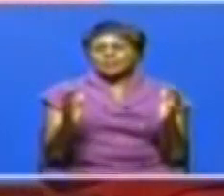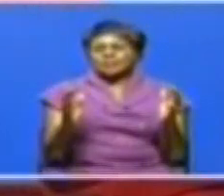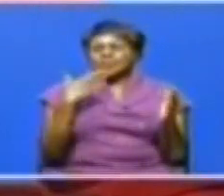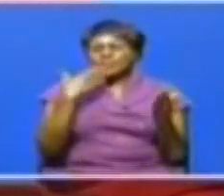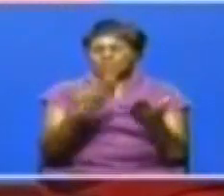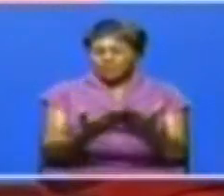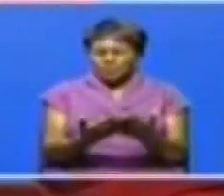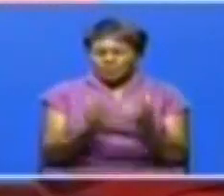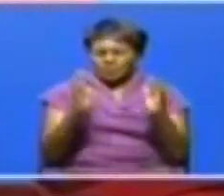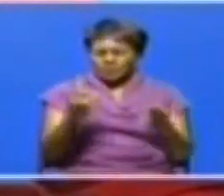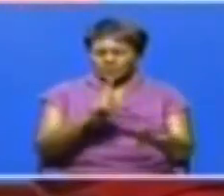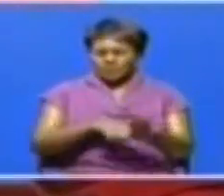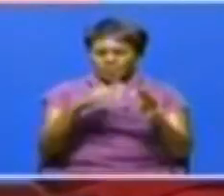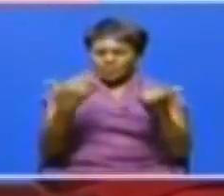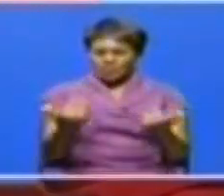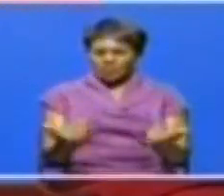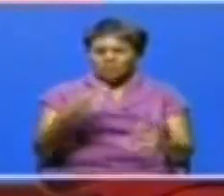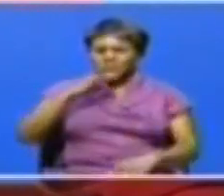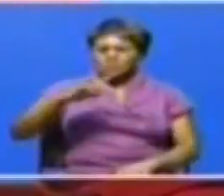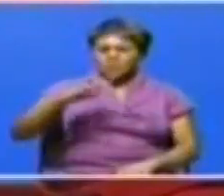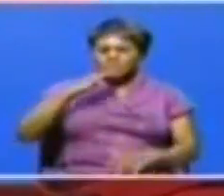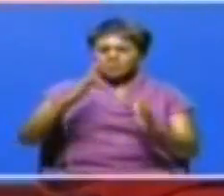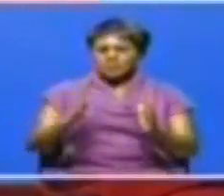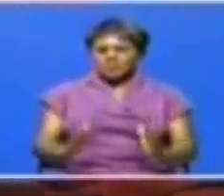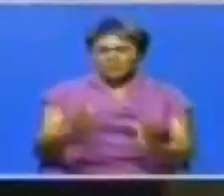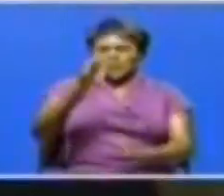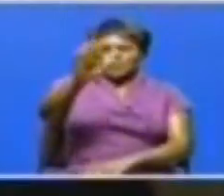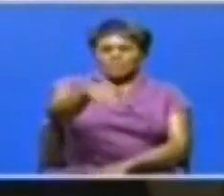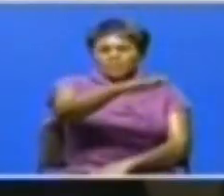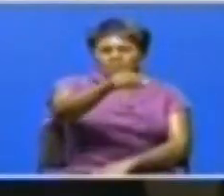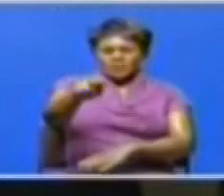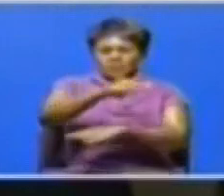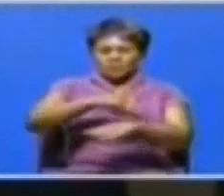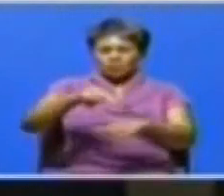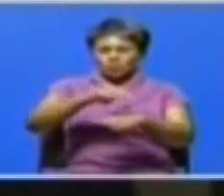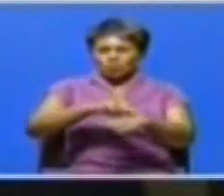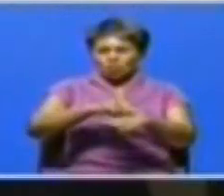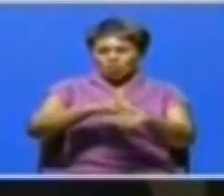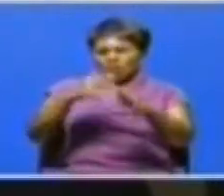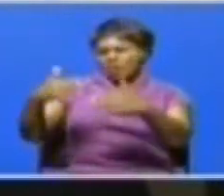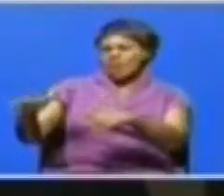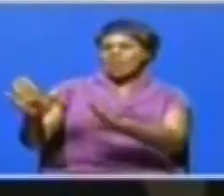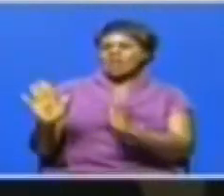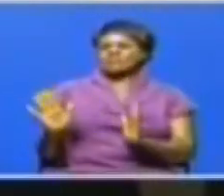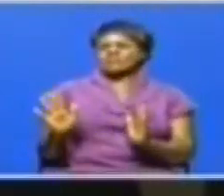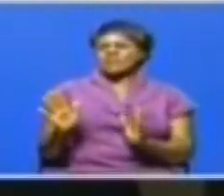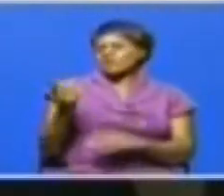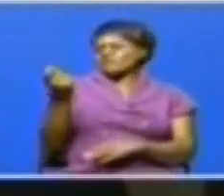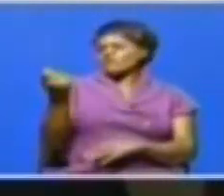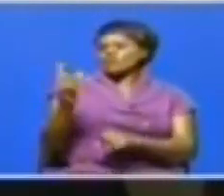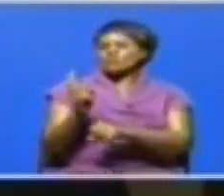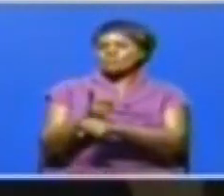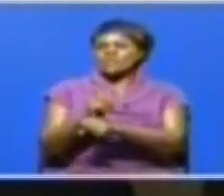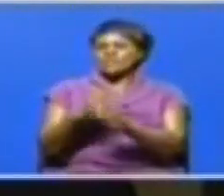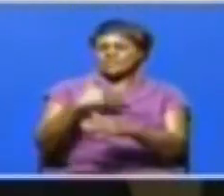Naam, asante Zubeda. Hivi sasa spika wa bunge la taifa Justin Muturi ameondoka dakika chache zilizopita